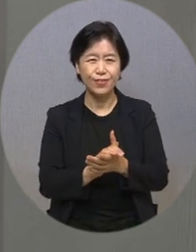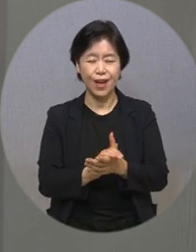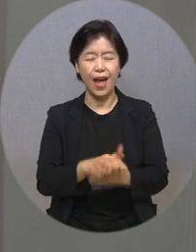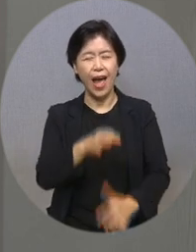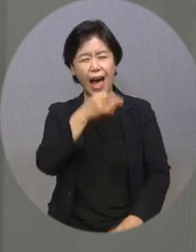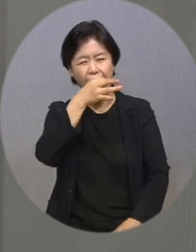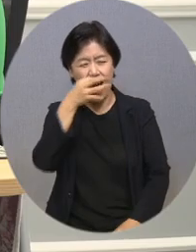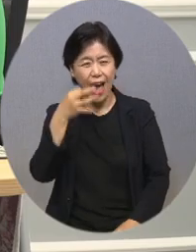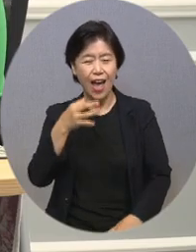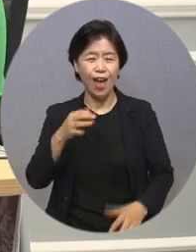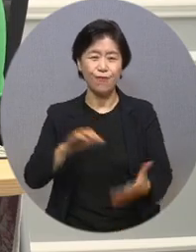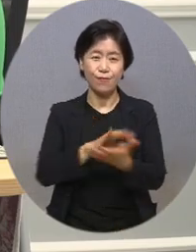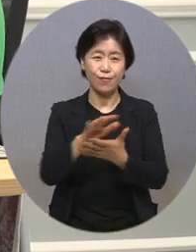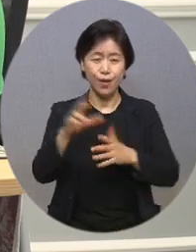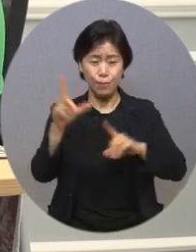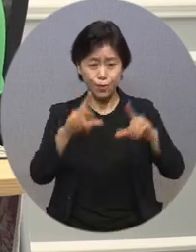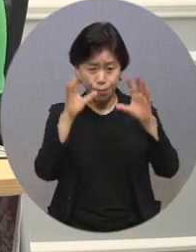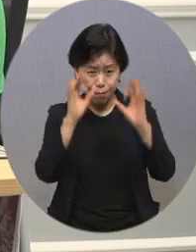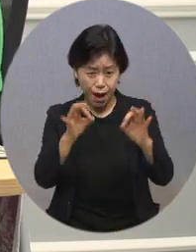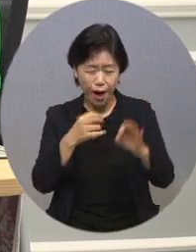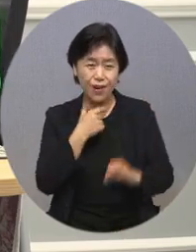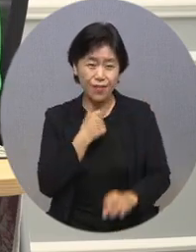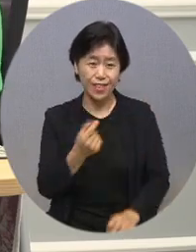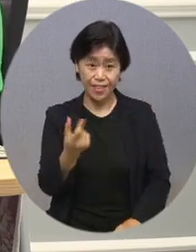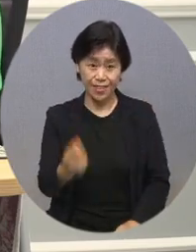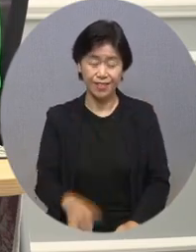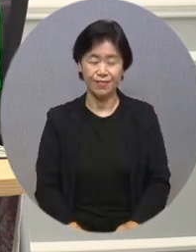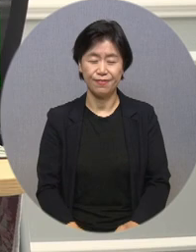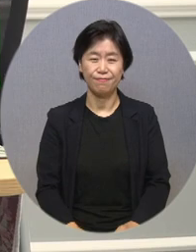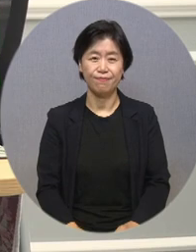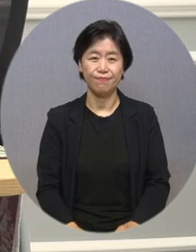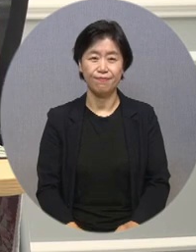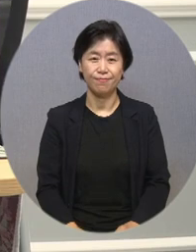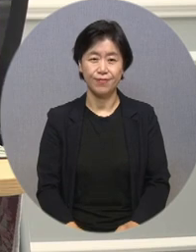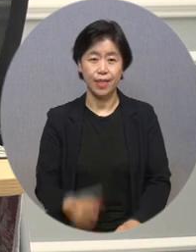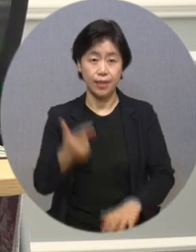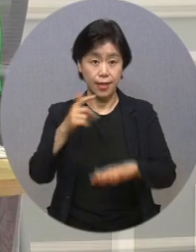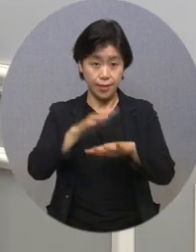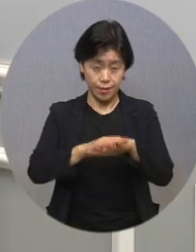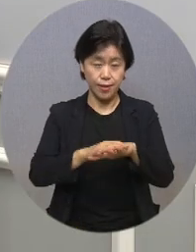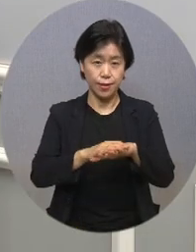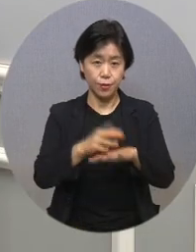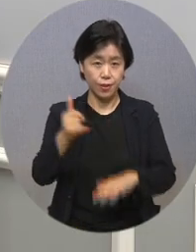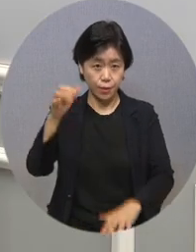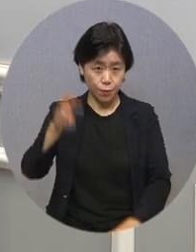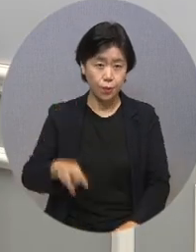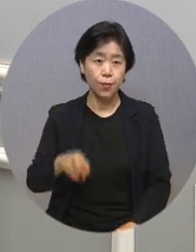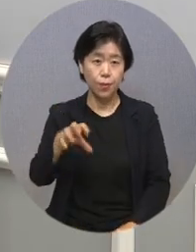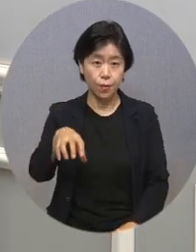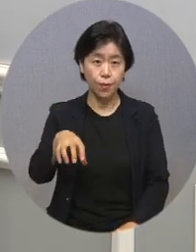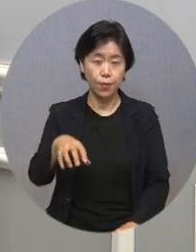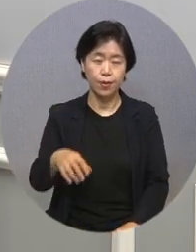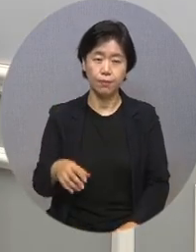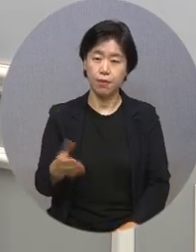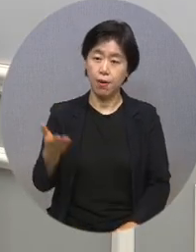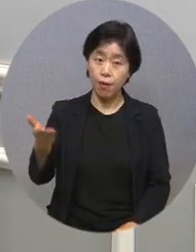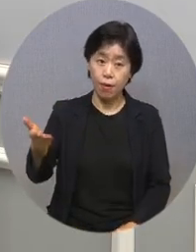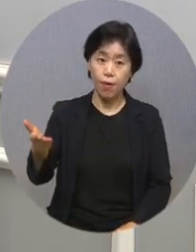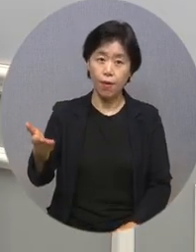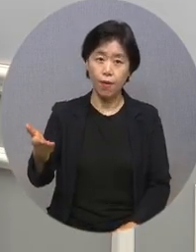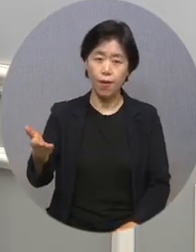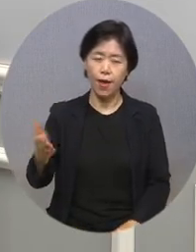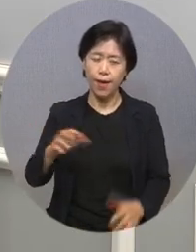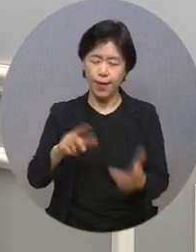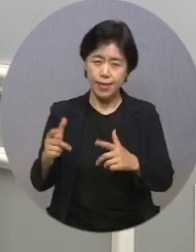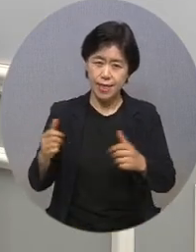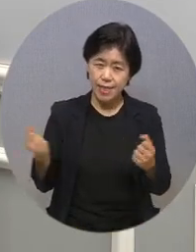아닐까 생각됩니다. 같은 바람입니다. 네. 정말 그 대전 세종에서 아동복지하면 우리 박미 본부장님 얘기를 빼놓을 수가 없는